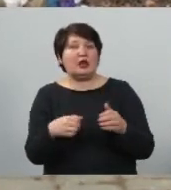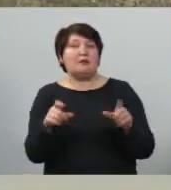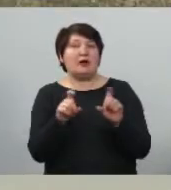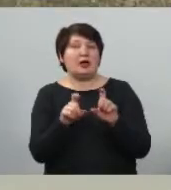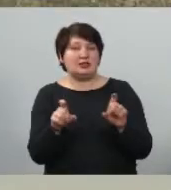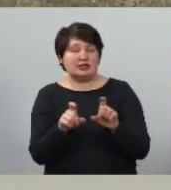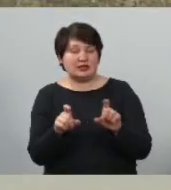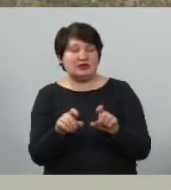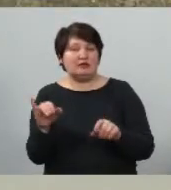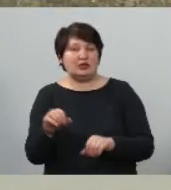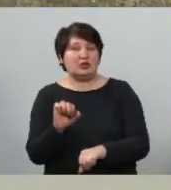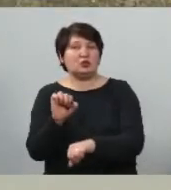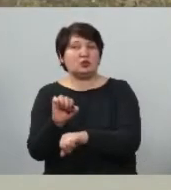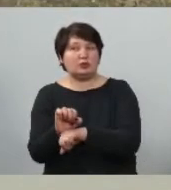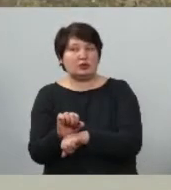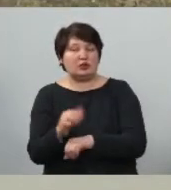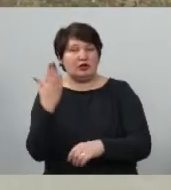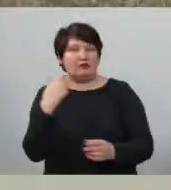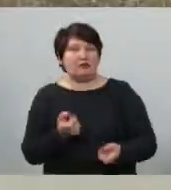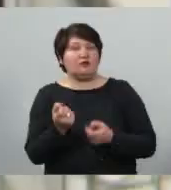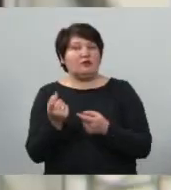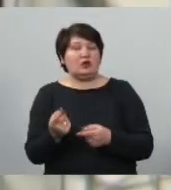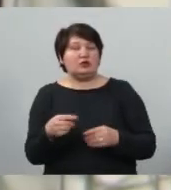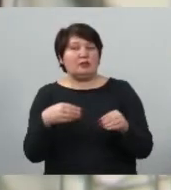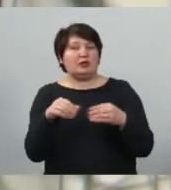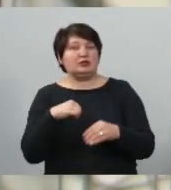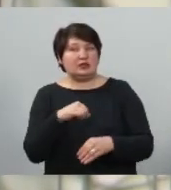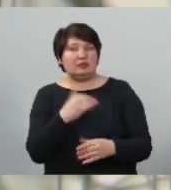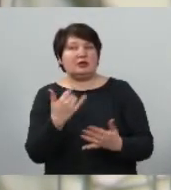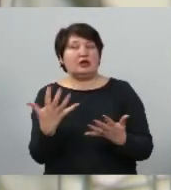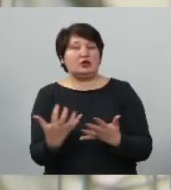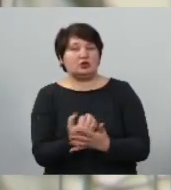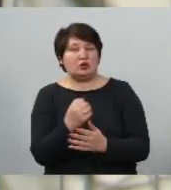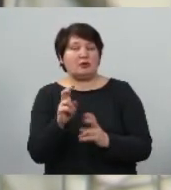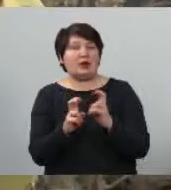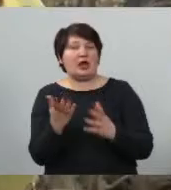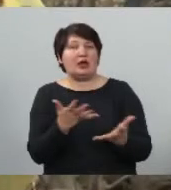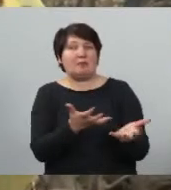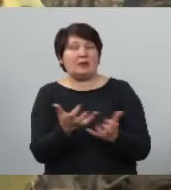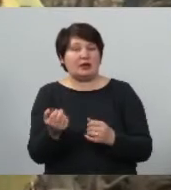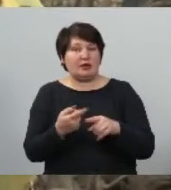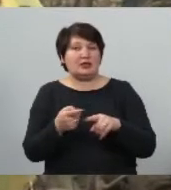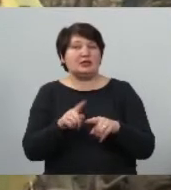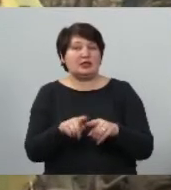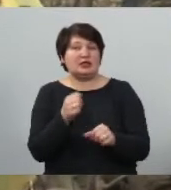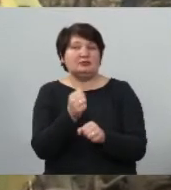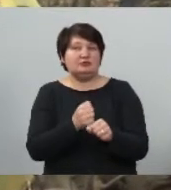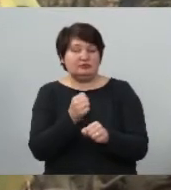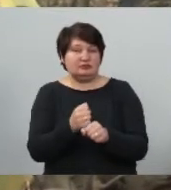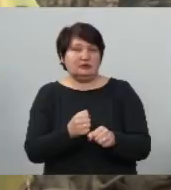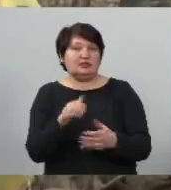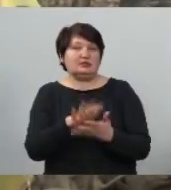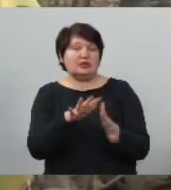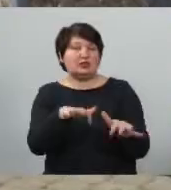автобусу. Тривалий час хлопці вивозили пластик самотужки. Нещодавно знайшли підприємство, яке займається переробкою і забирає сміття самостійно.